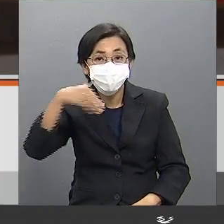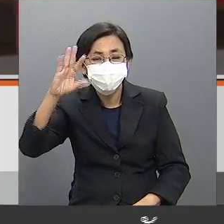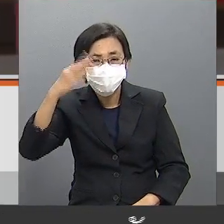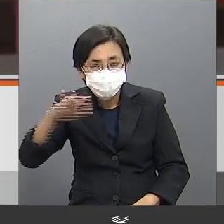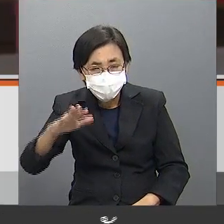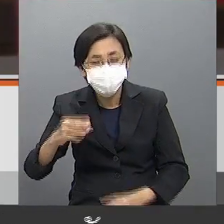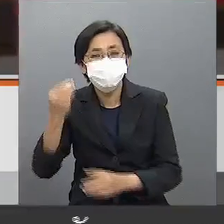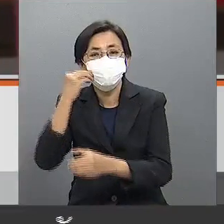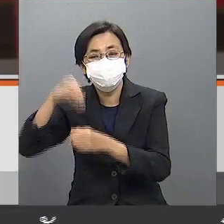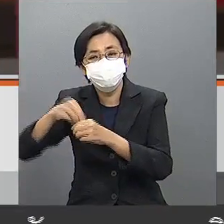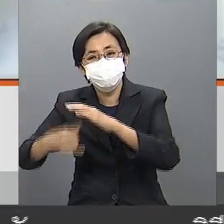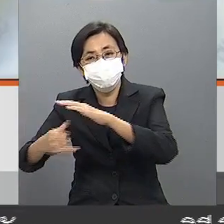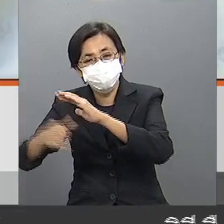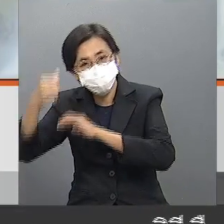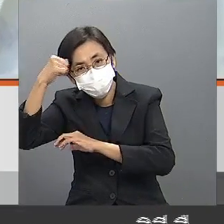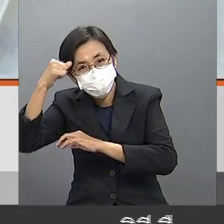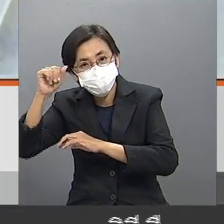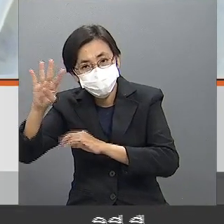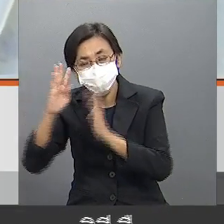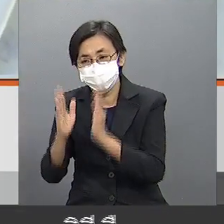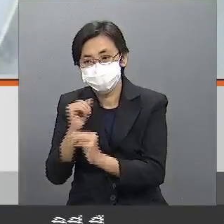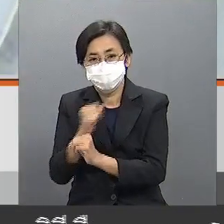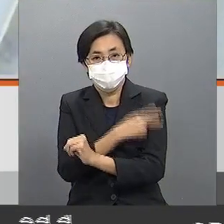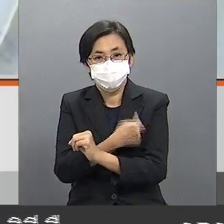ริ่มทยอยกลับบ้านได้แล้วค่ะ